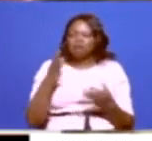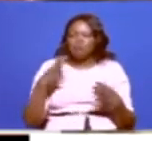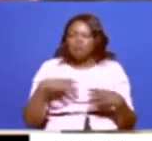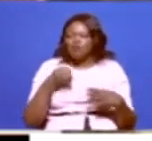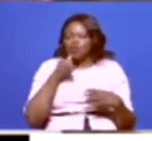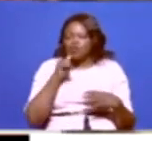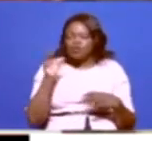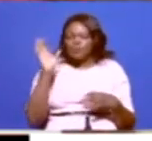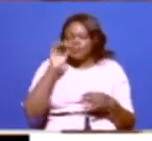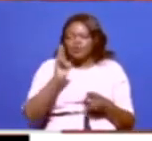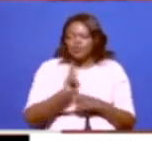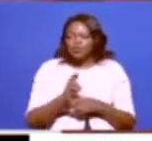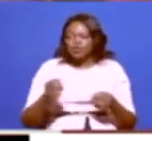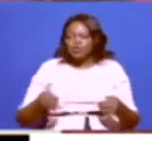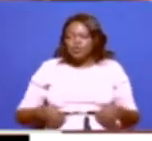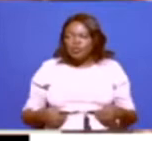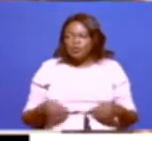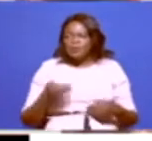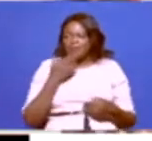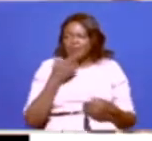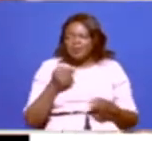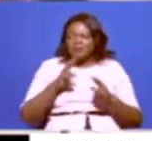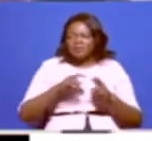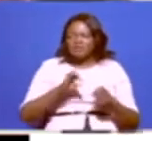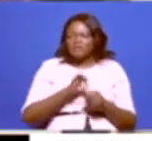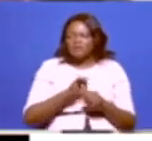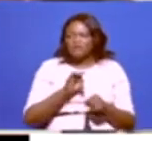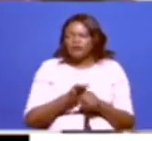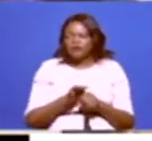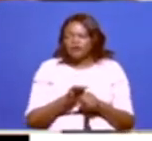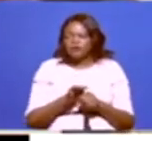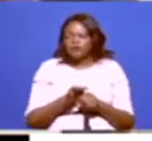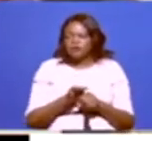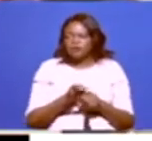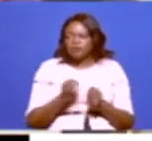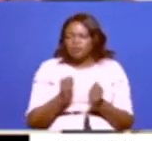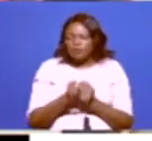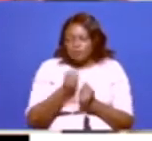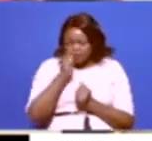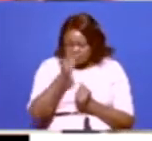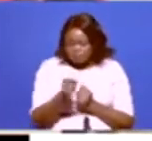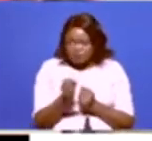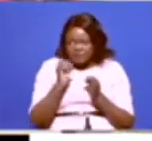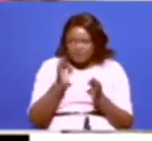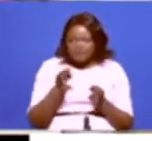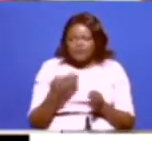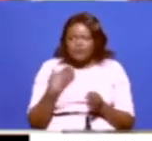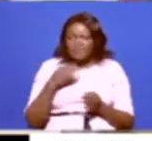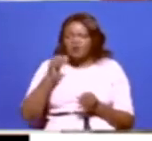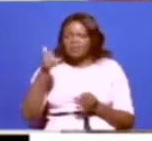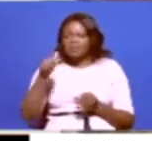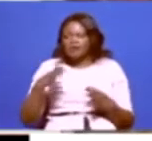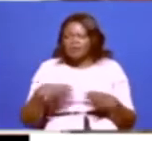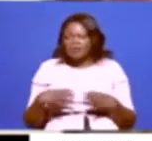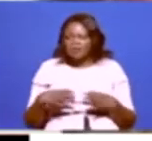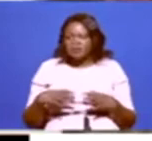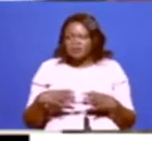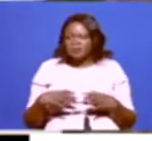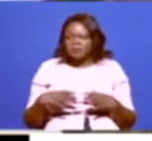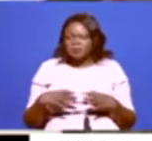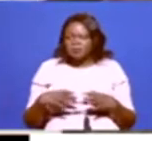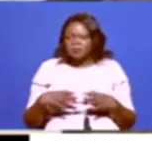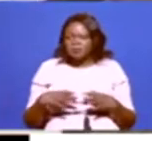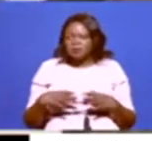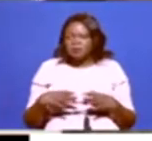Tafuta kula polepole. Kama una shughuli au kama upendi mgombea fulani, wacha